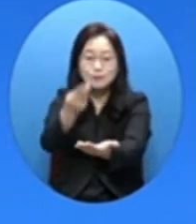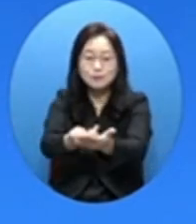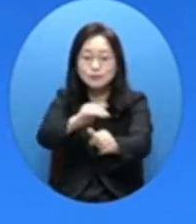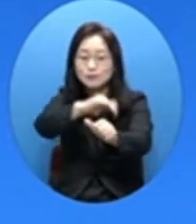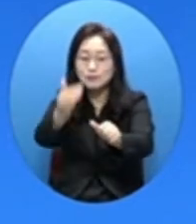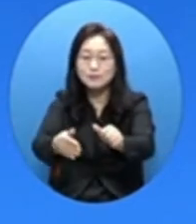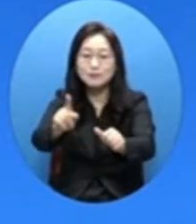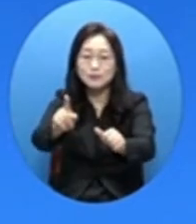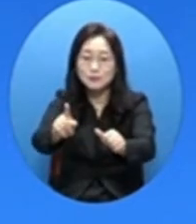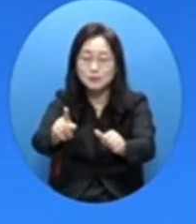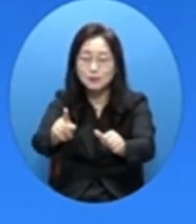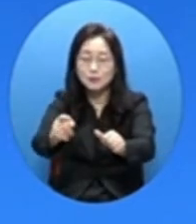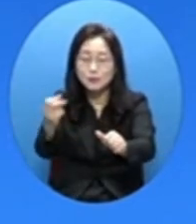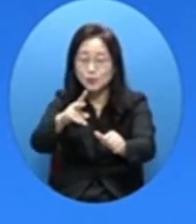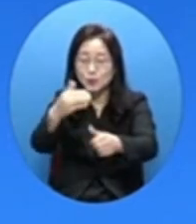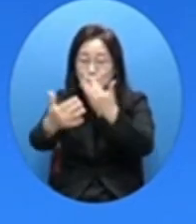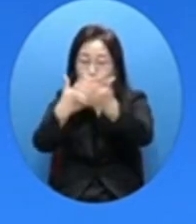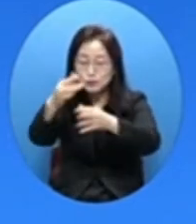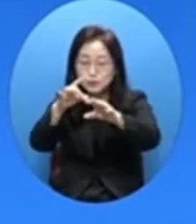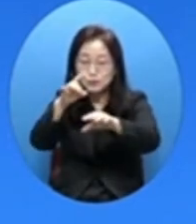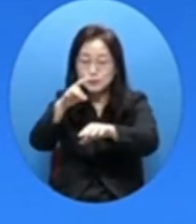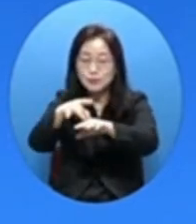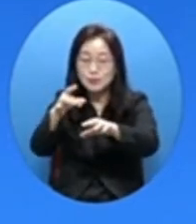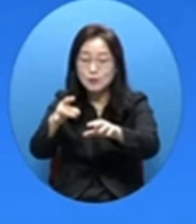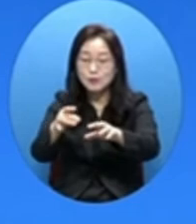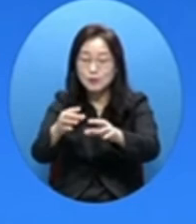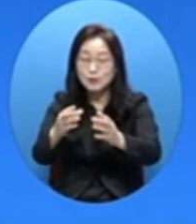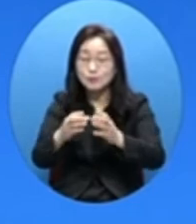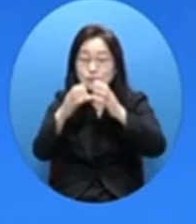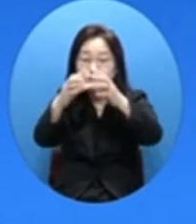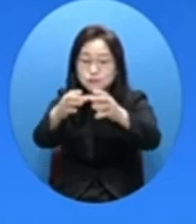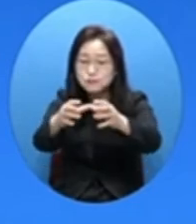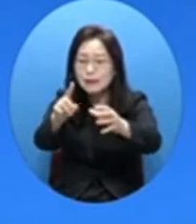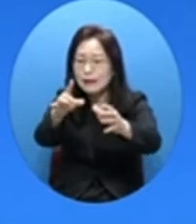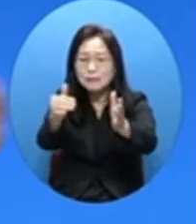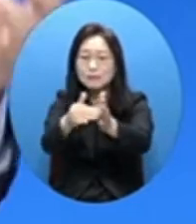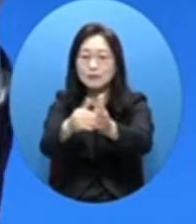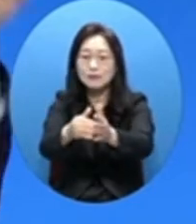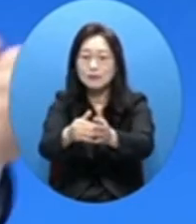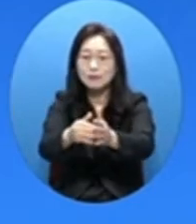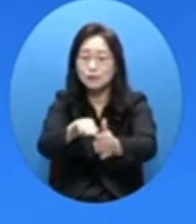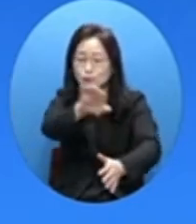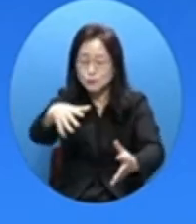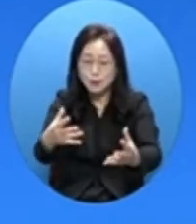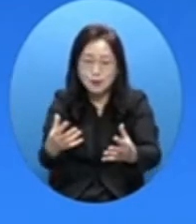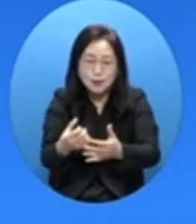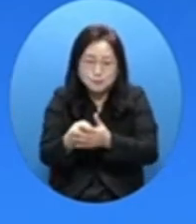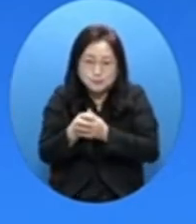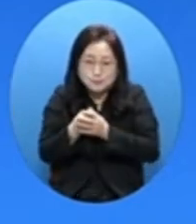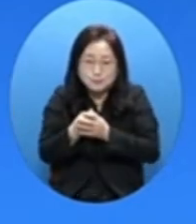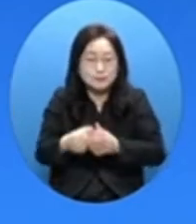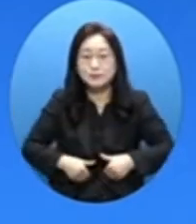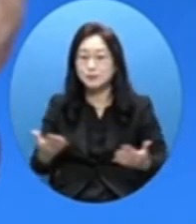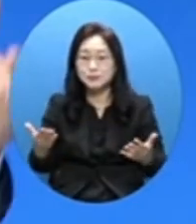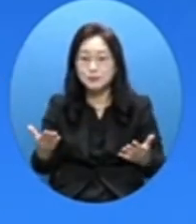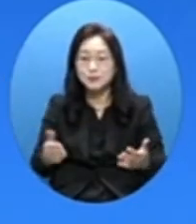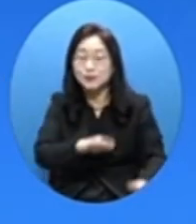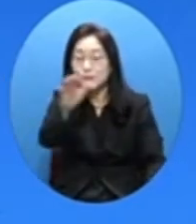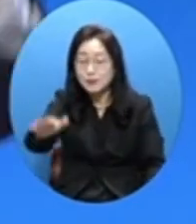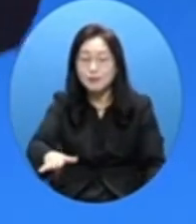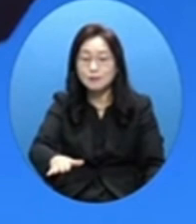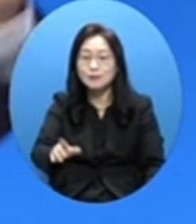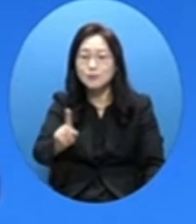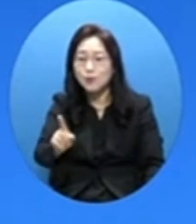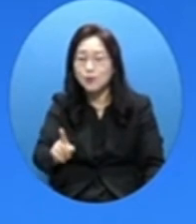낙골당에 들어가면 그 항아리 하나에 내 몸이 당기는 것입니다. 그런데 우리가 뭘 이렇게 움켜쥐고 살라고 그럽니까? 우리가 제대로 써보지도